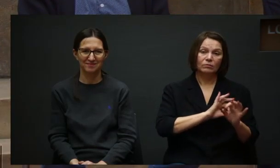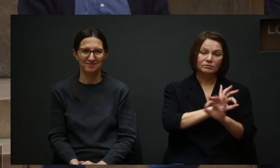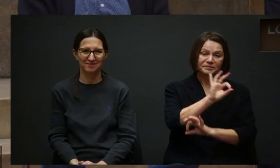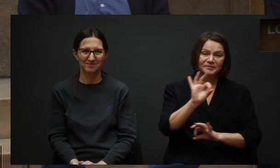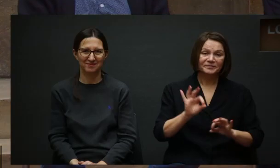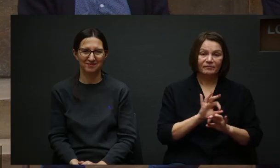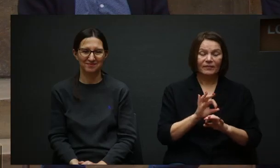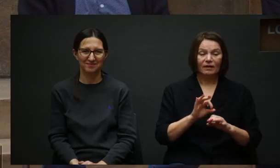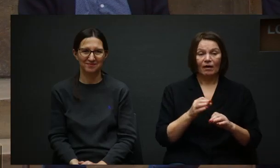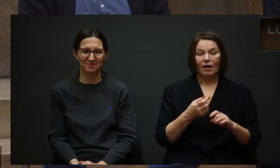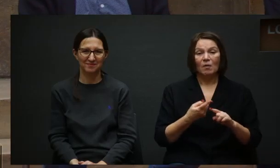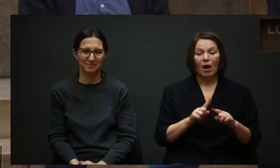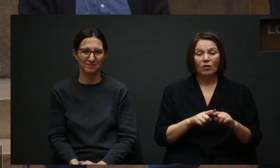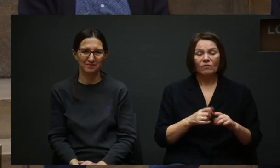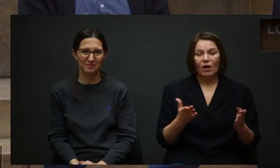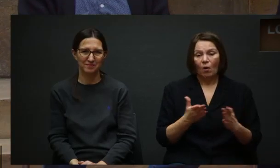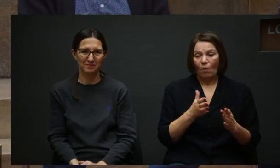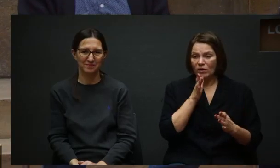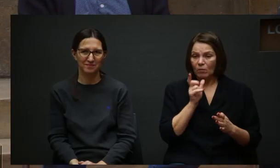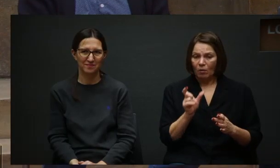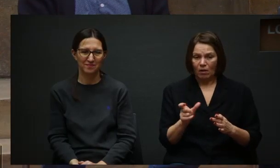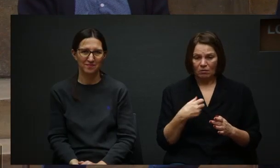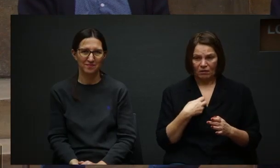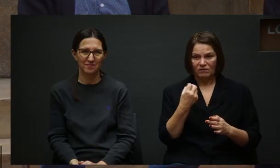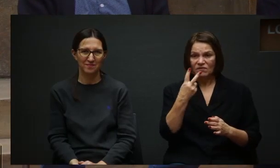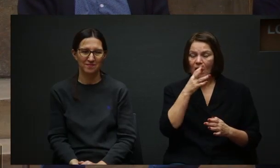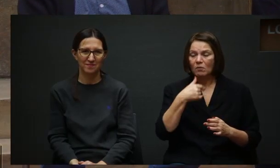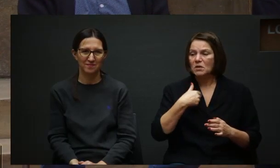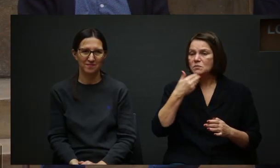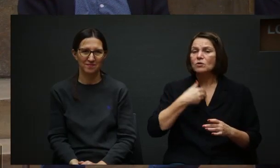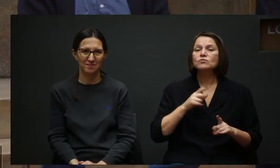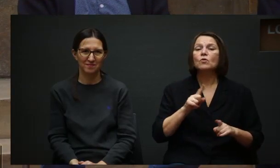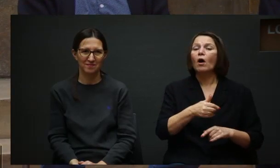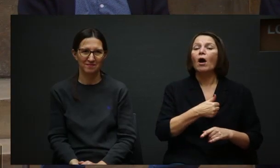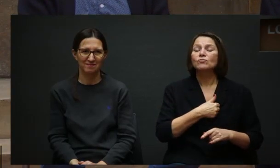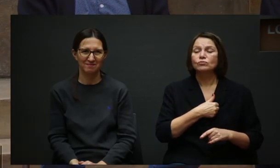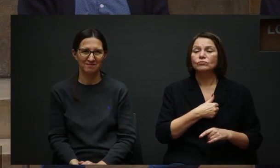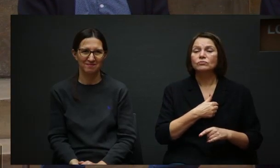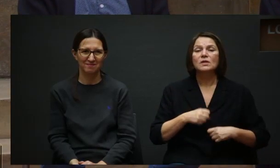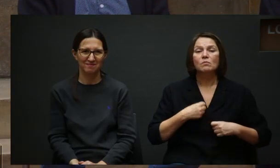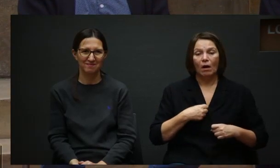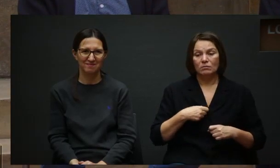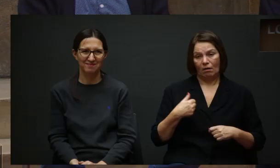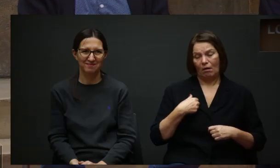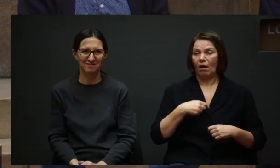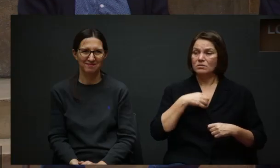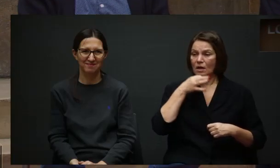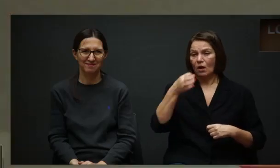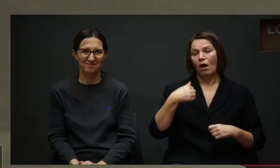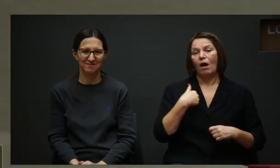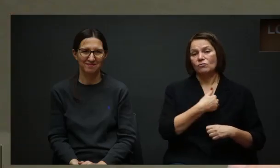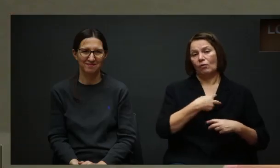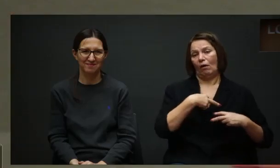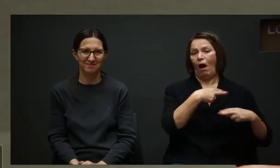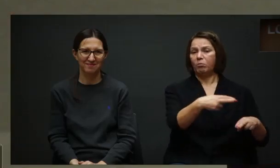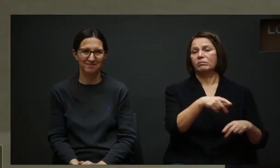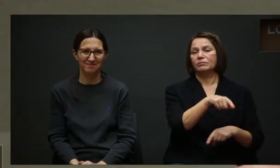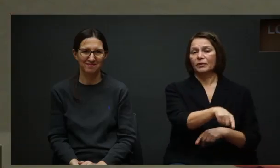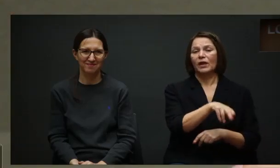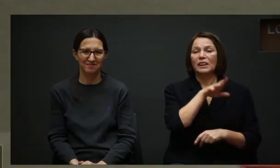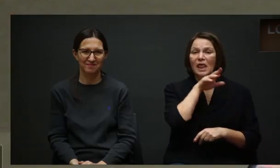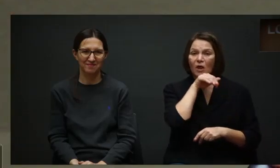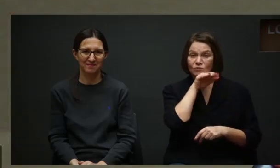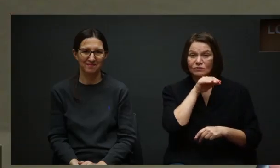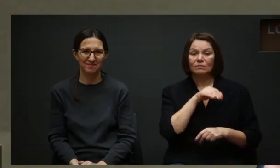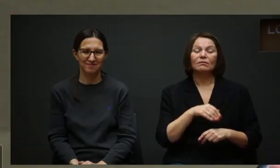Откуда совершенно какой-то момент, что-то лет 12 меня спросили, чем я хочу заниматься, но я хочу как дедушка. Вот. И надо сказать, что ровно так это и выглядит. Вот